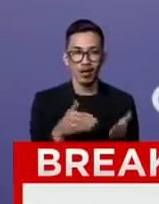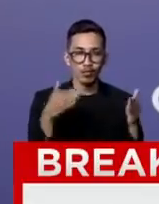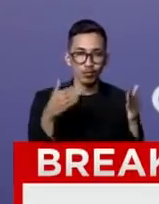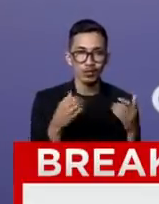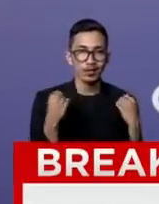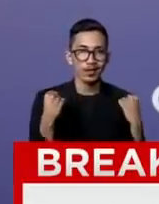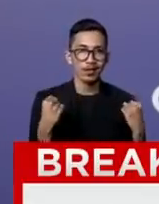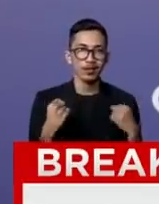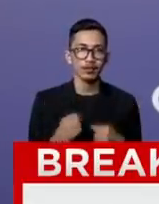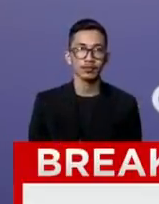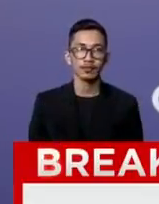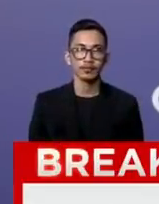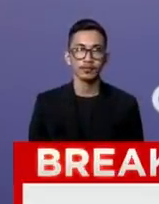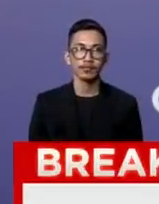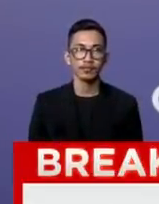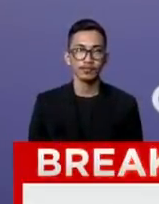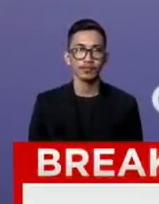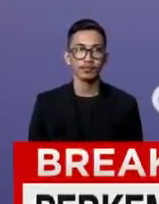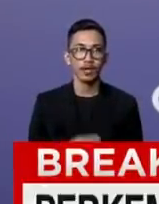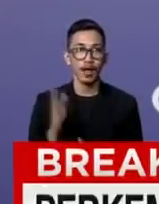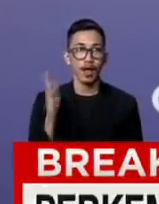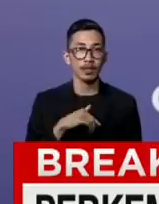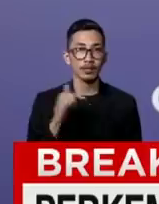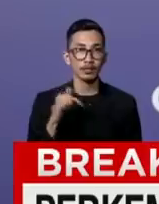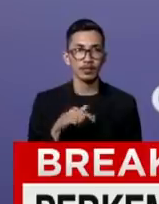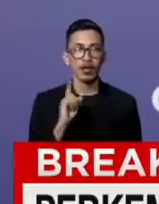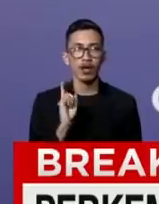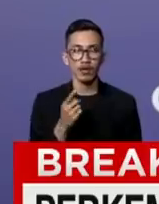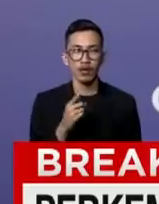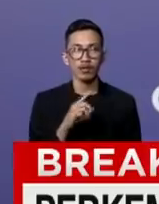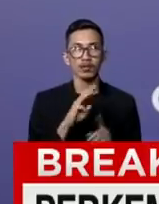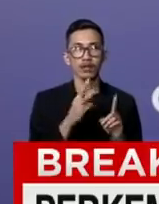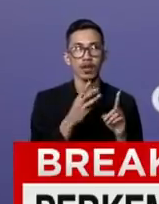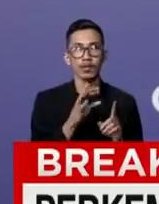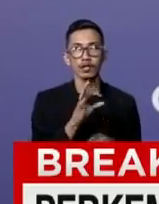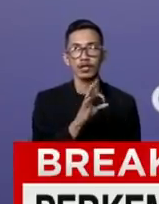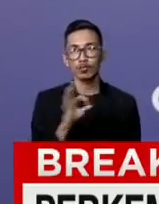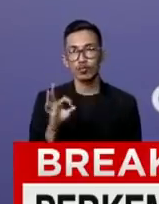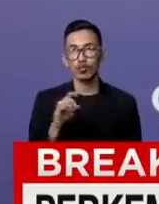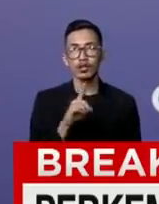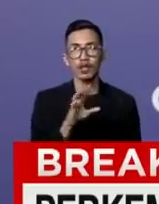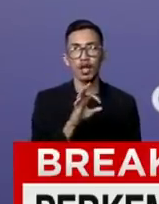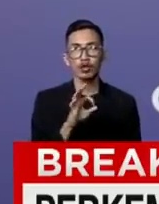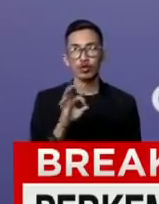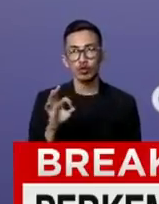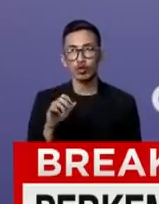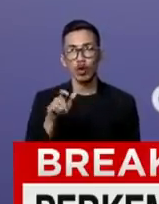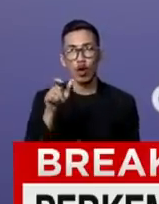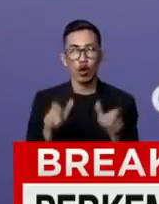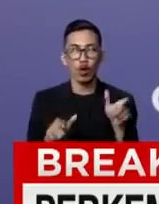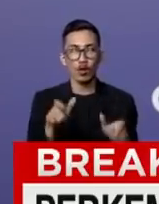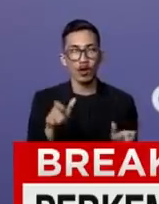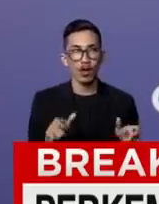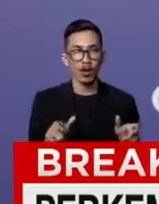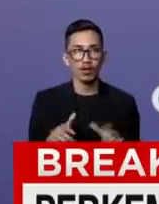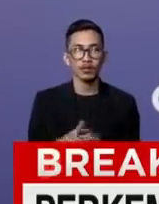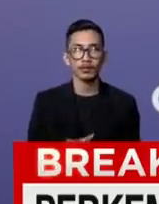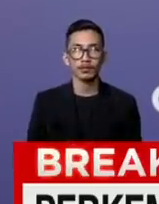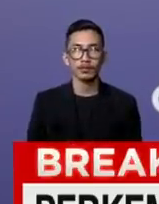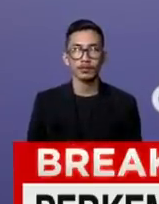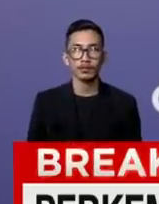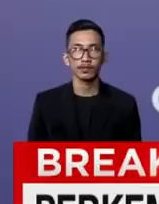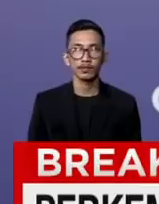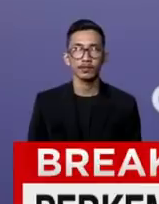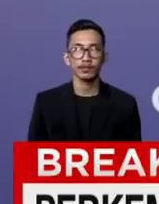kesehatan hari ini kita memeriksa 13100 spesimen Hai